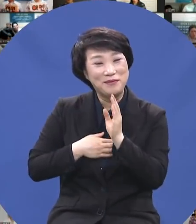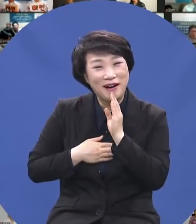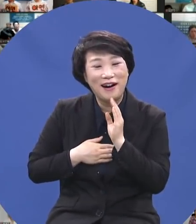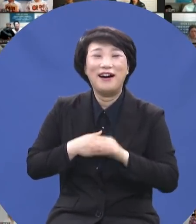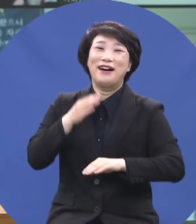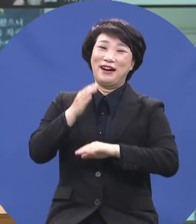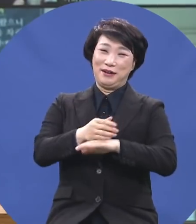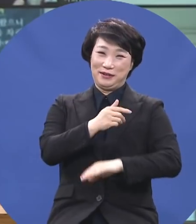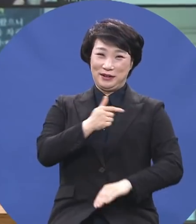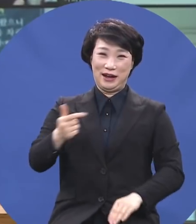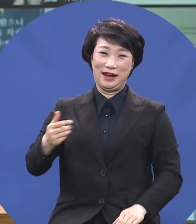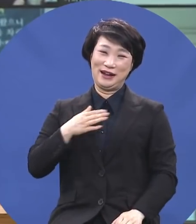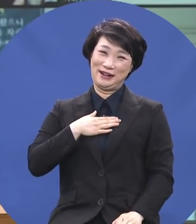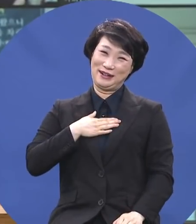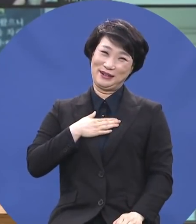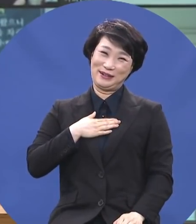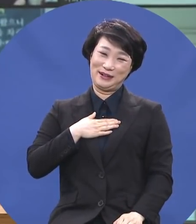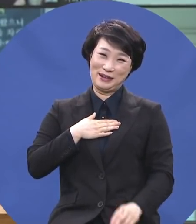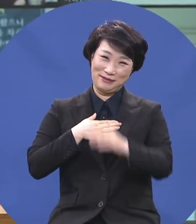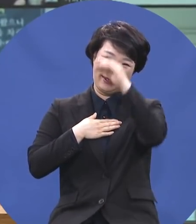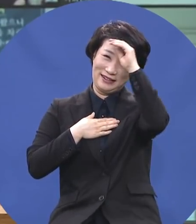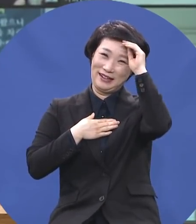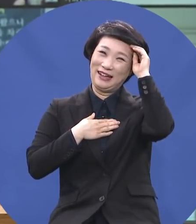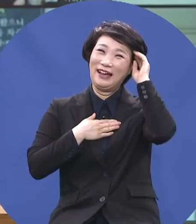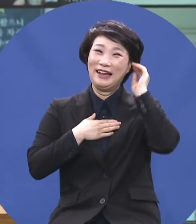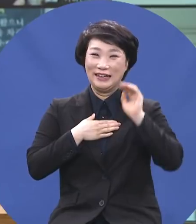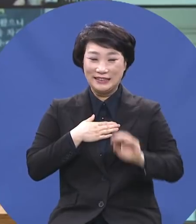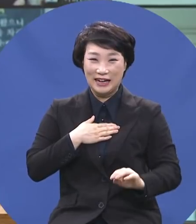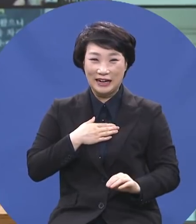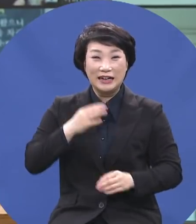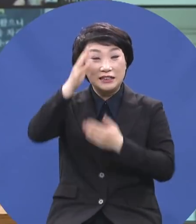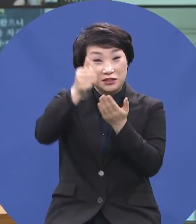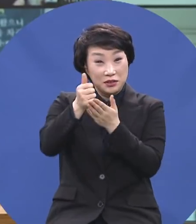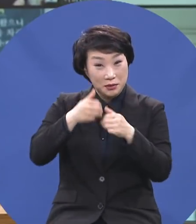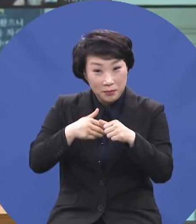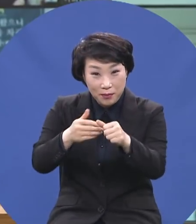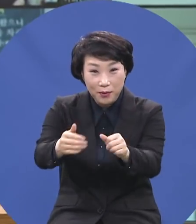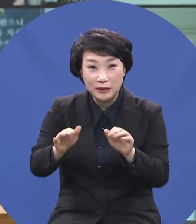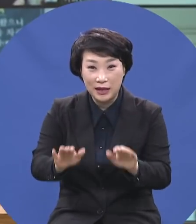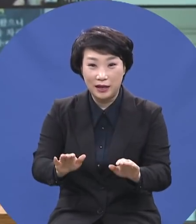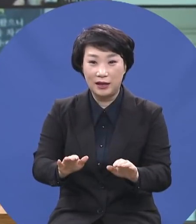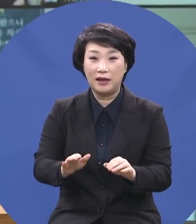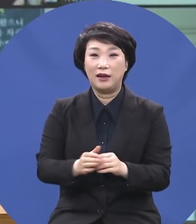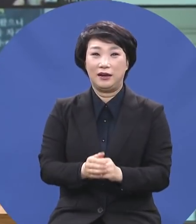얼마나 감사하냐 그 말이야. 예. 그래서 성령을 보내서